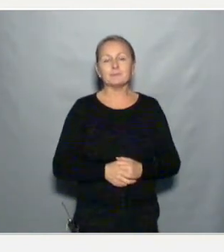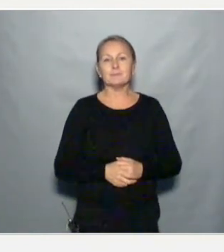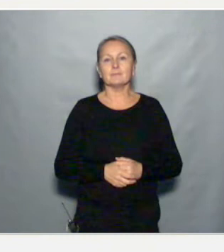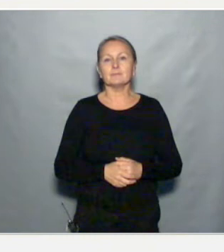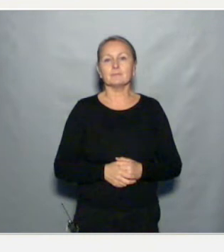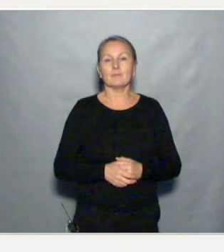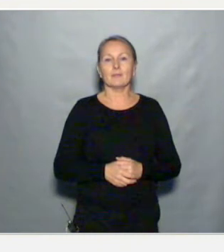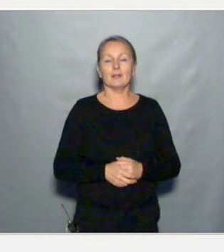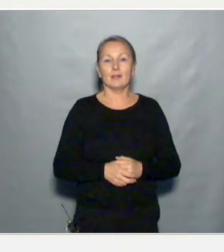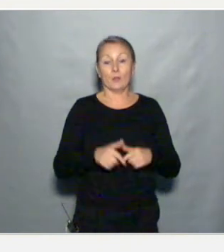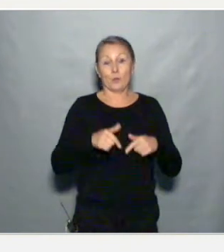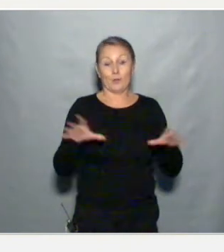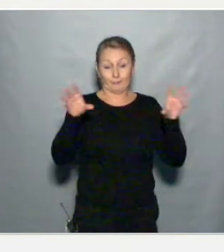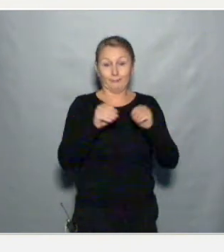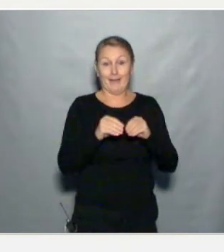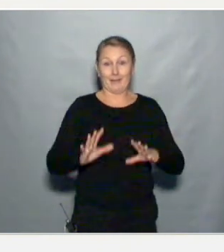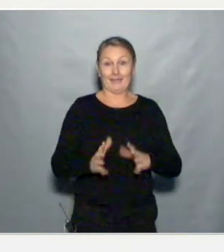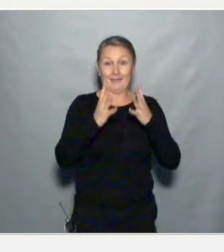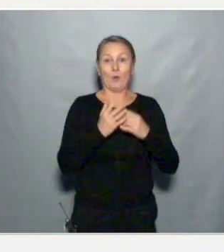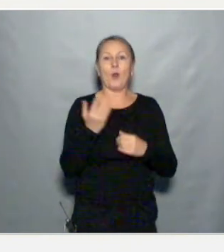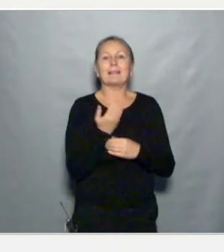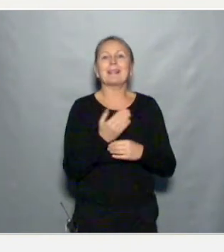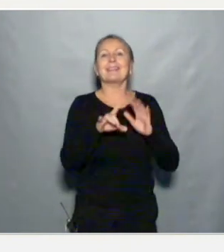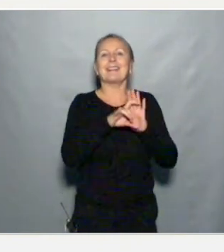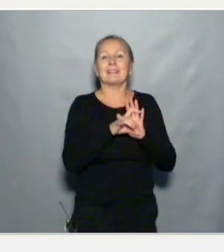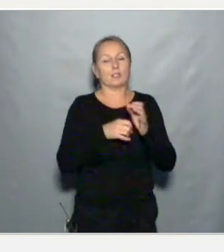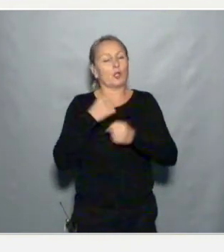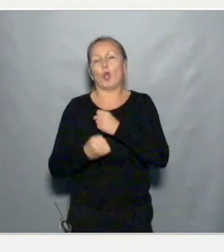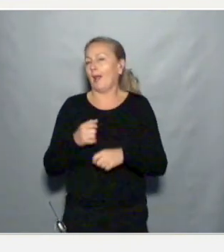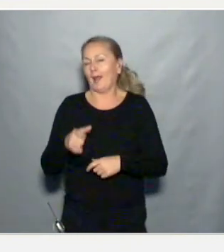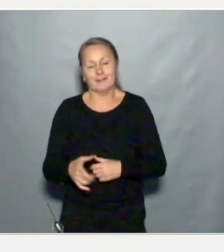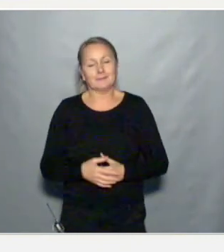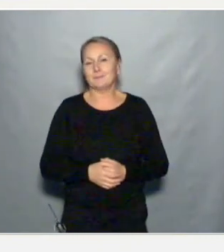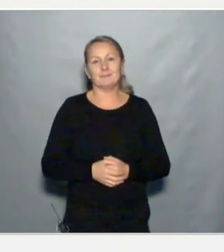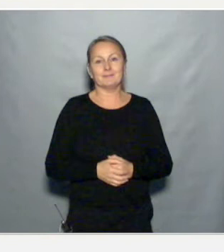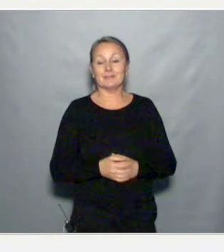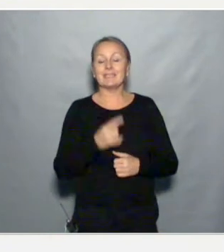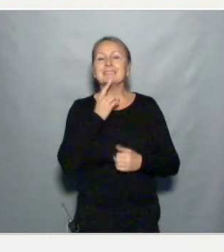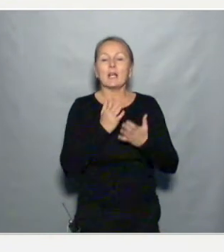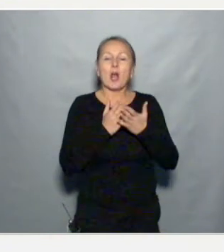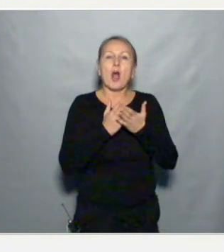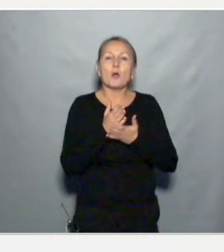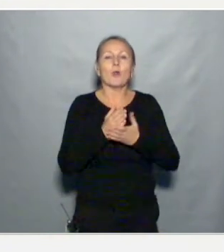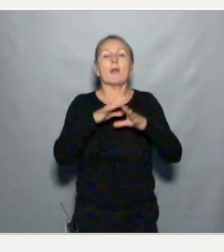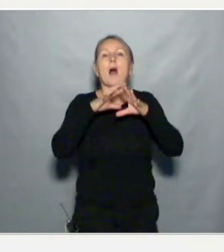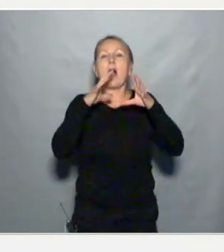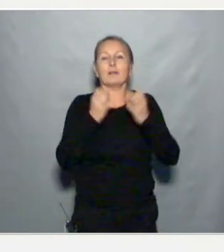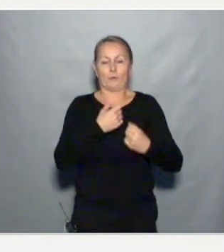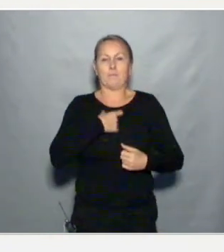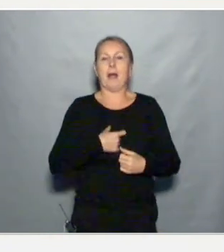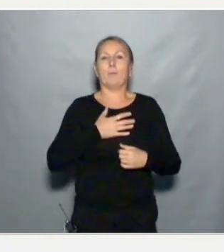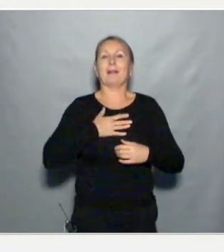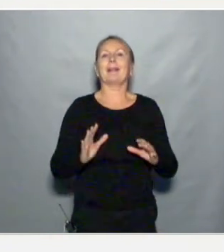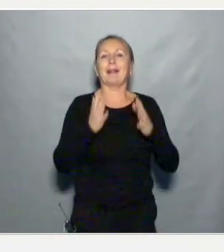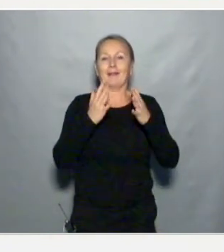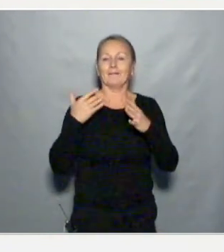sammanfatta hela mitt liv här nu med att läsa en enda dikt. Jag kommer inte att göra det för att den säger precis allt om mig och mitt